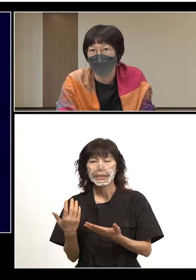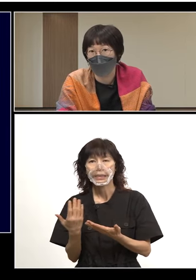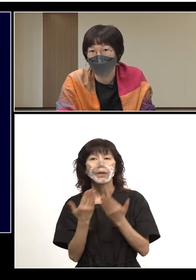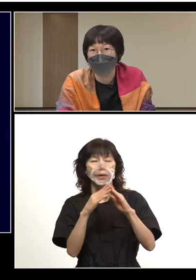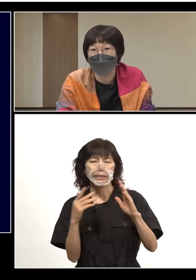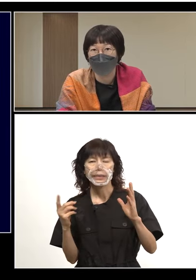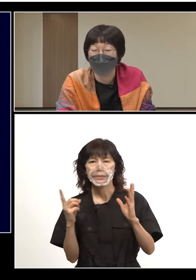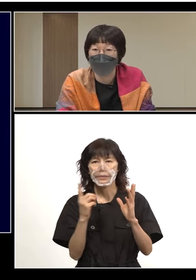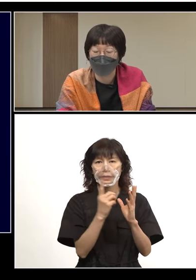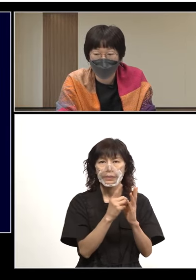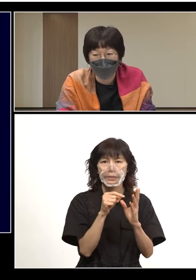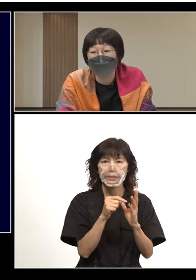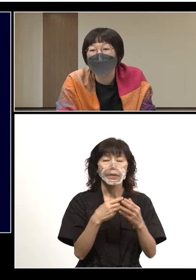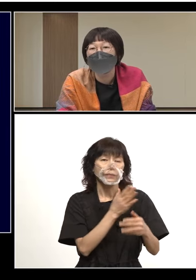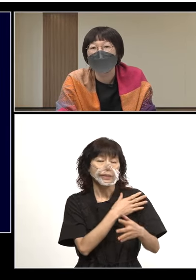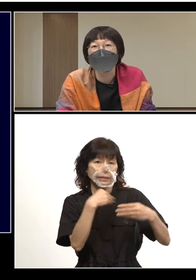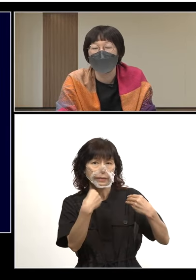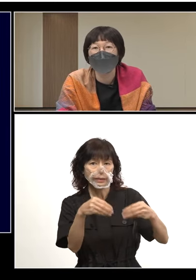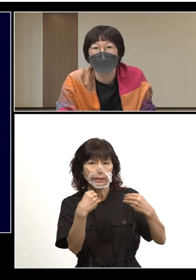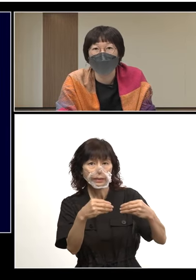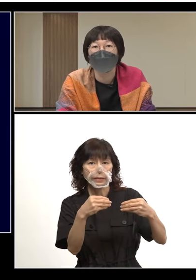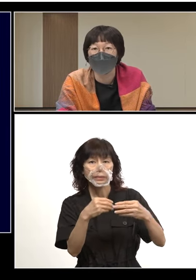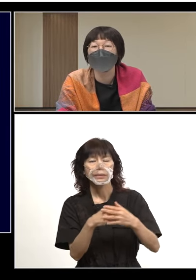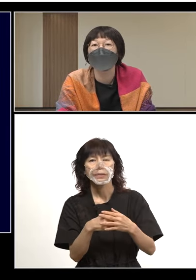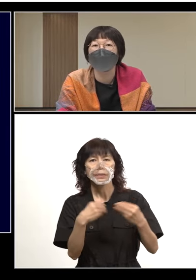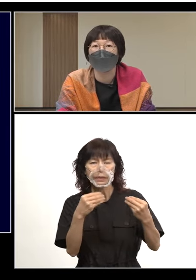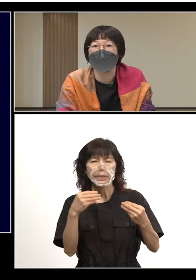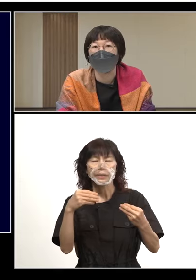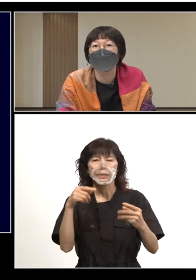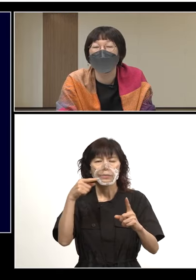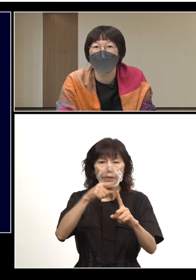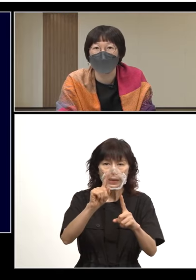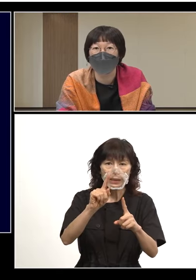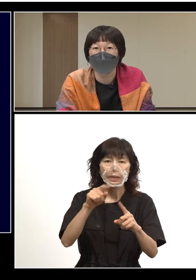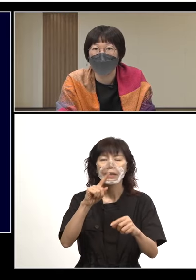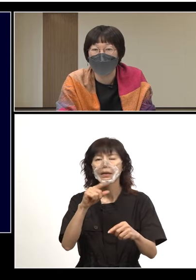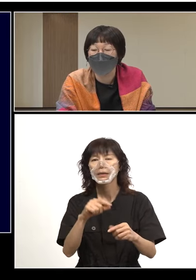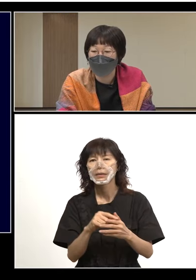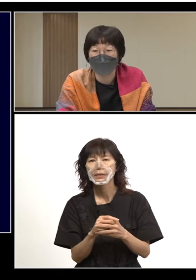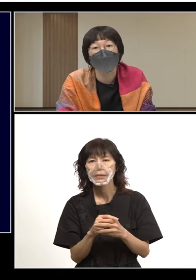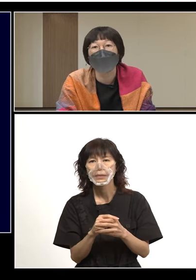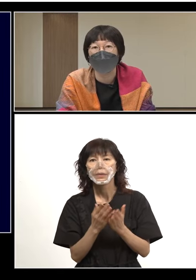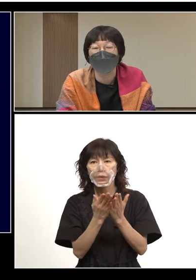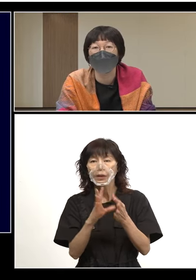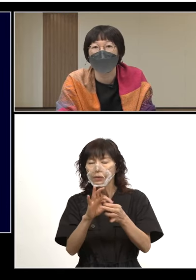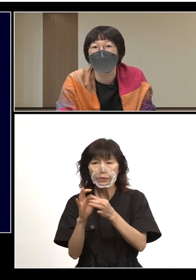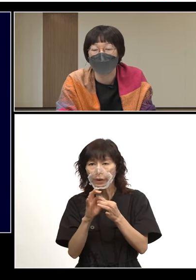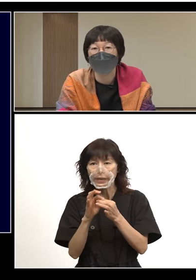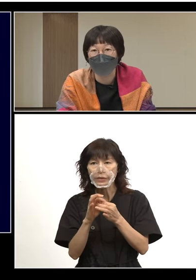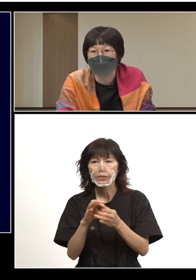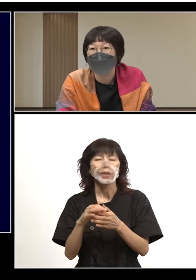嗰度度有任教啦。咁其中任教主要嘅咧，就係有一科叫做接觸即興